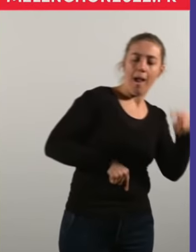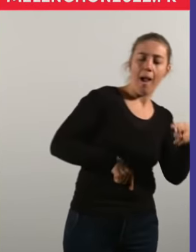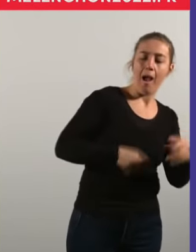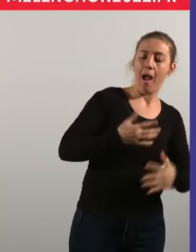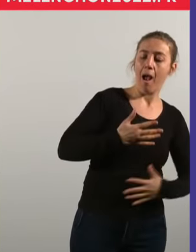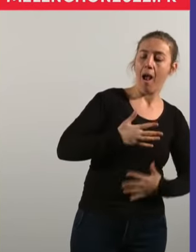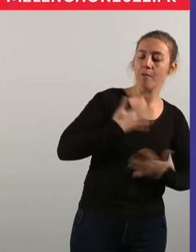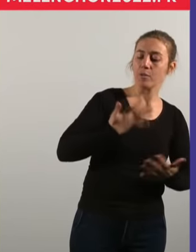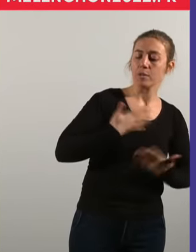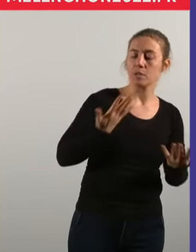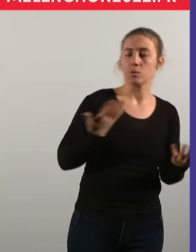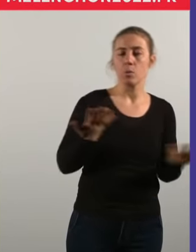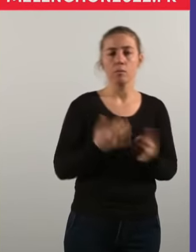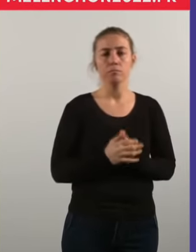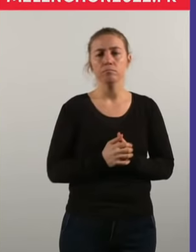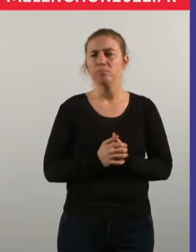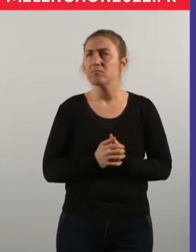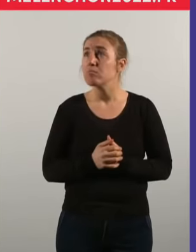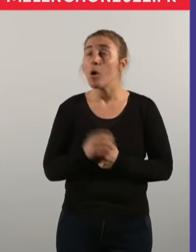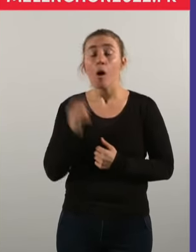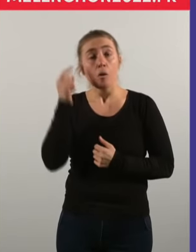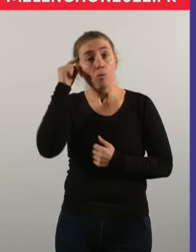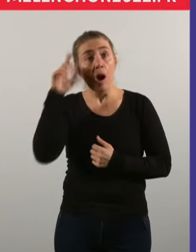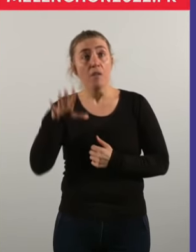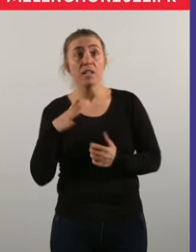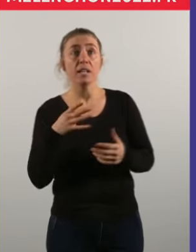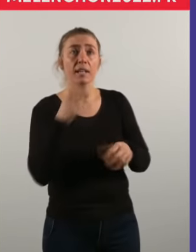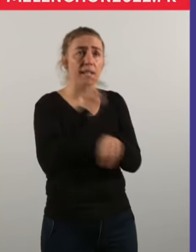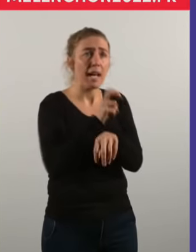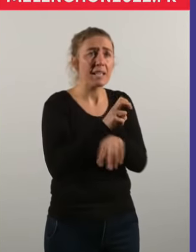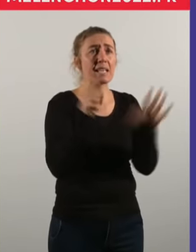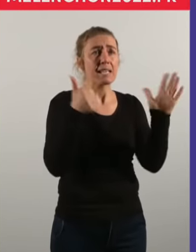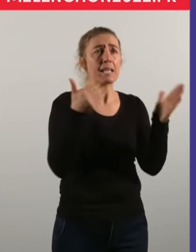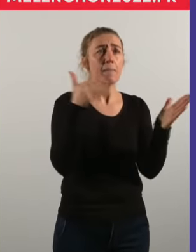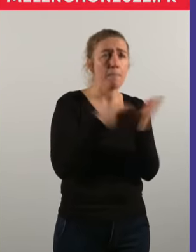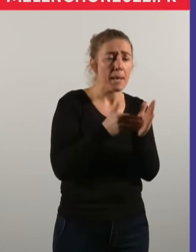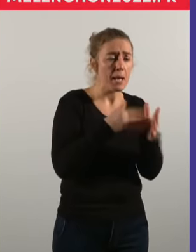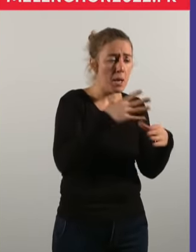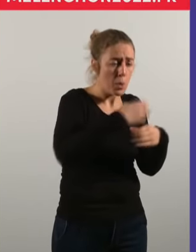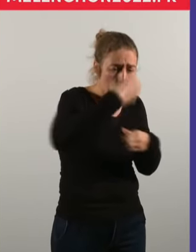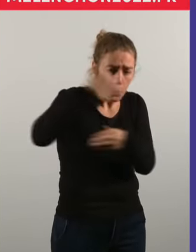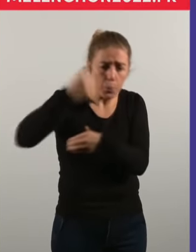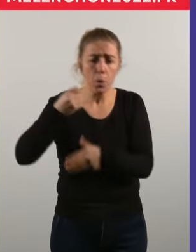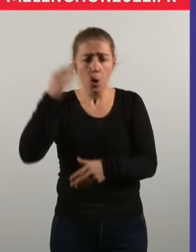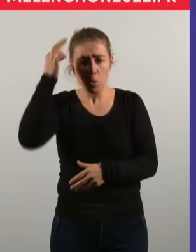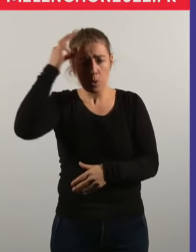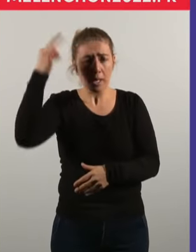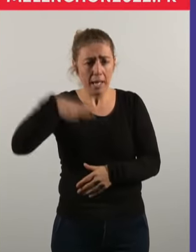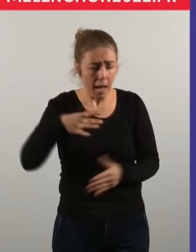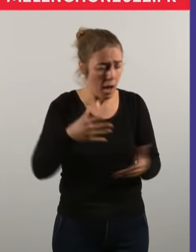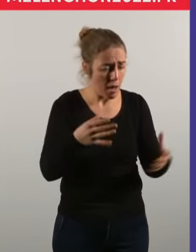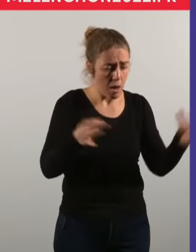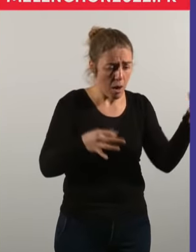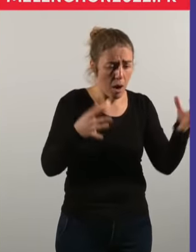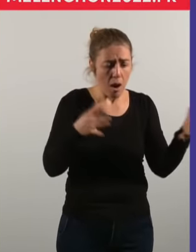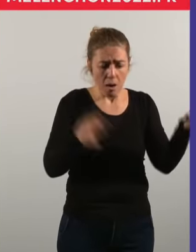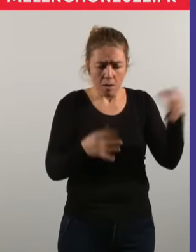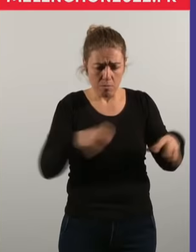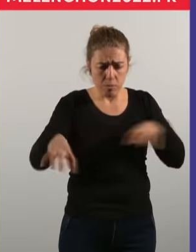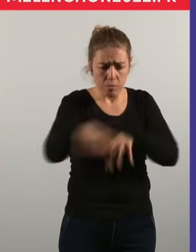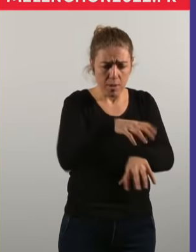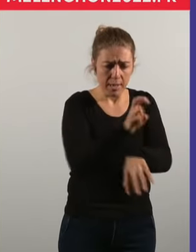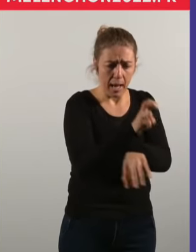nations, à quoi bon stocker 6000 ogives nucléaires, messieurs les Américains ? À quoi bon stocker 6000 ogives